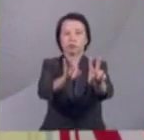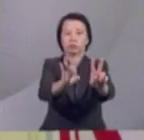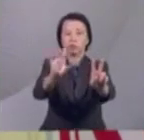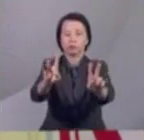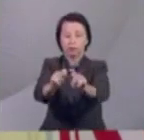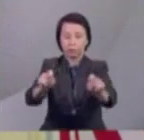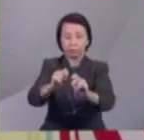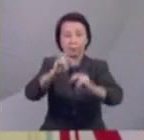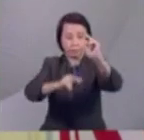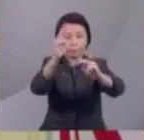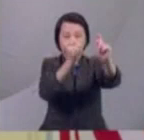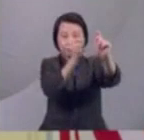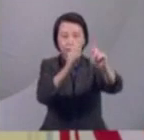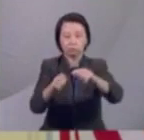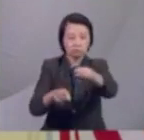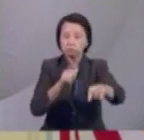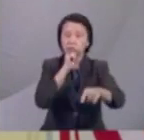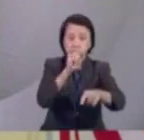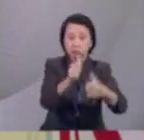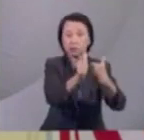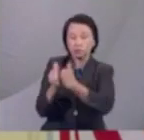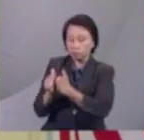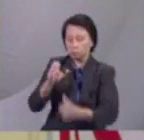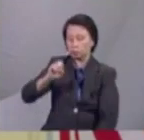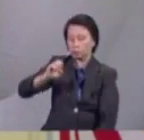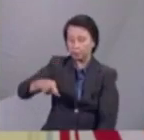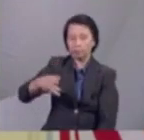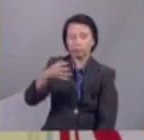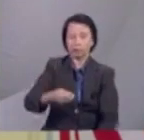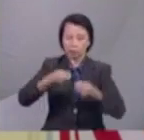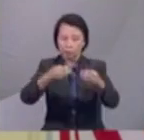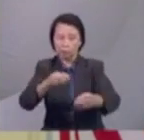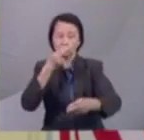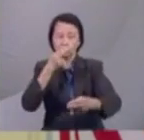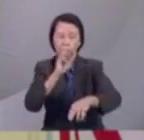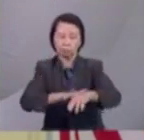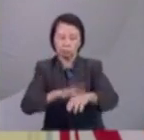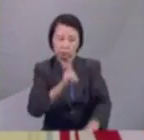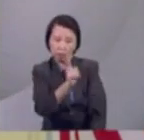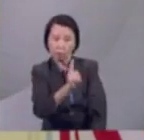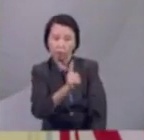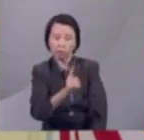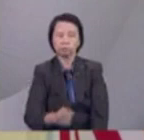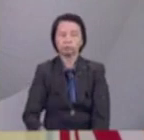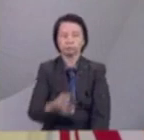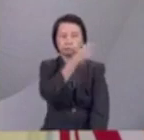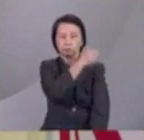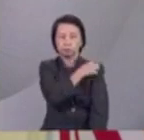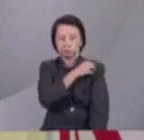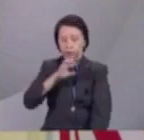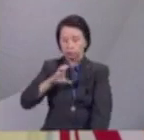288 tapak binaan tidak patuh kepada SOP dan diberikan amaran. Penguatkuasa